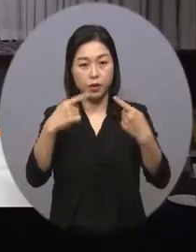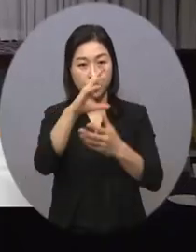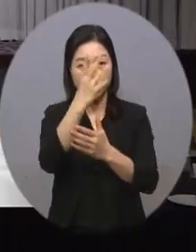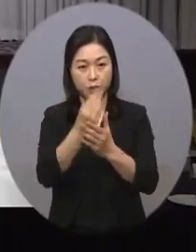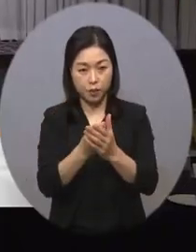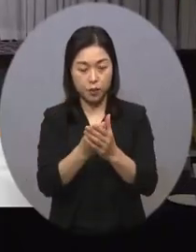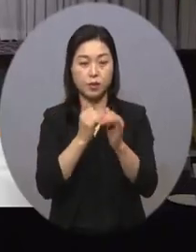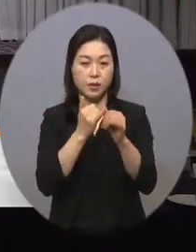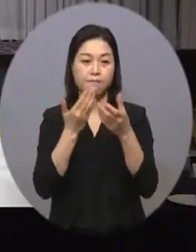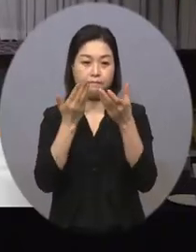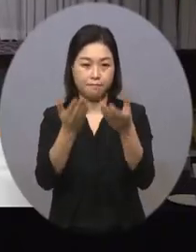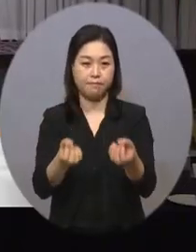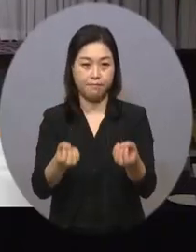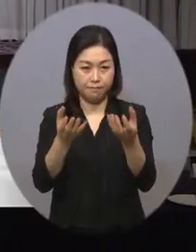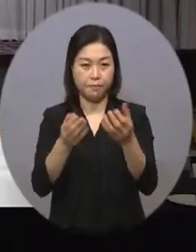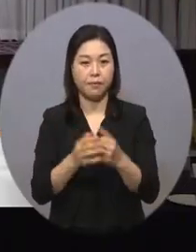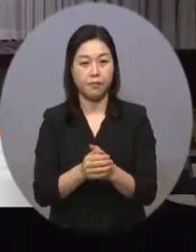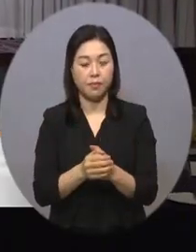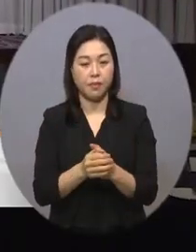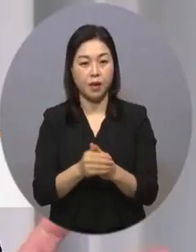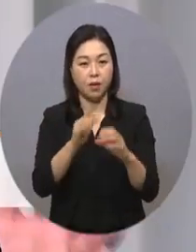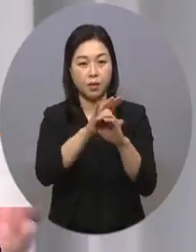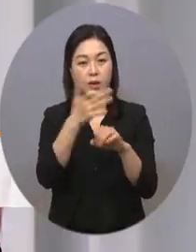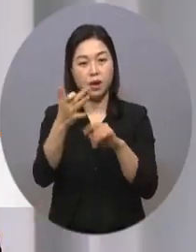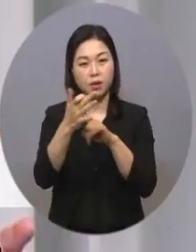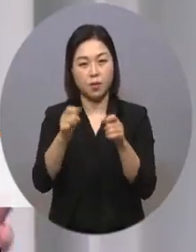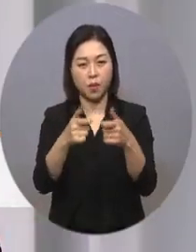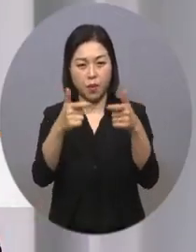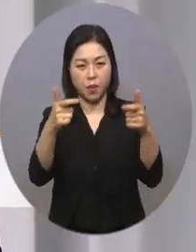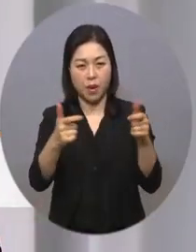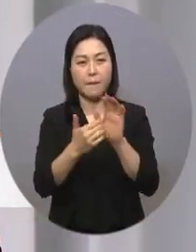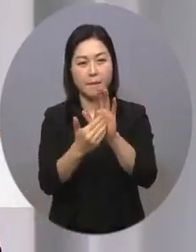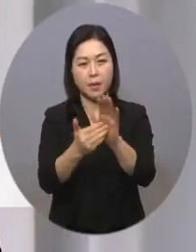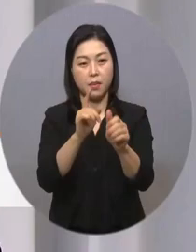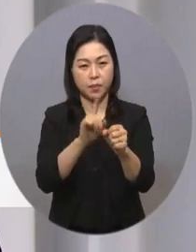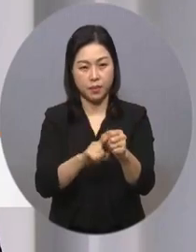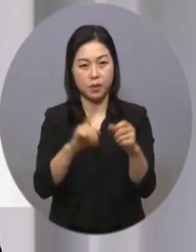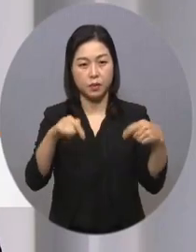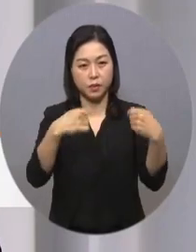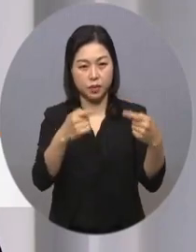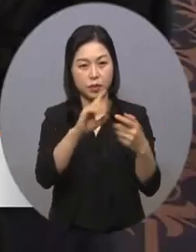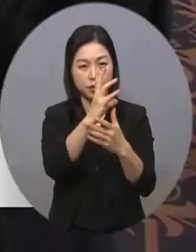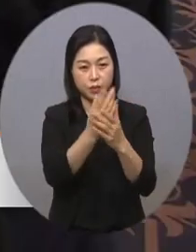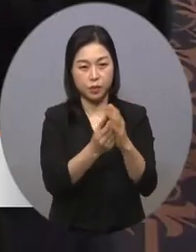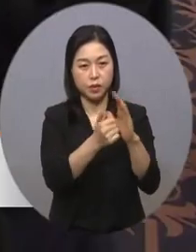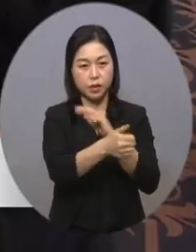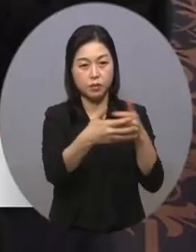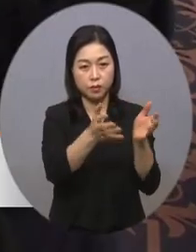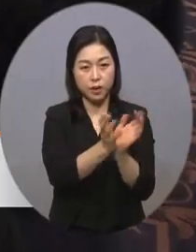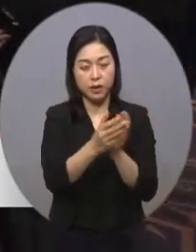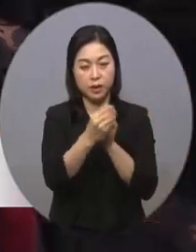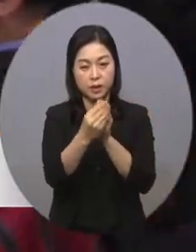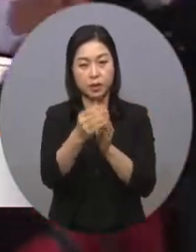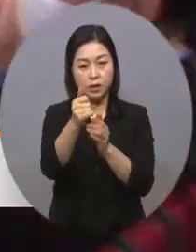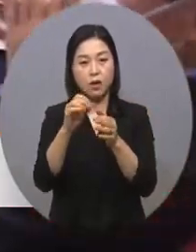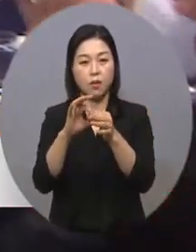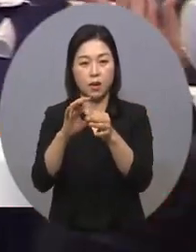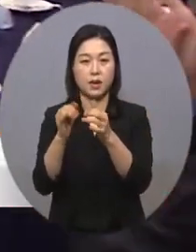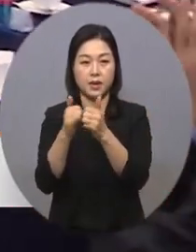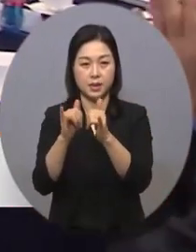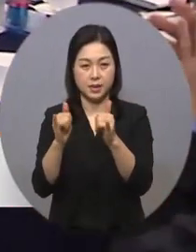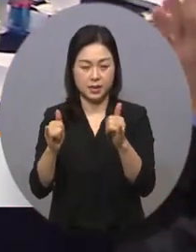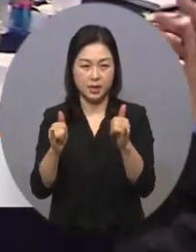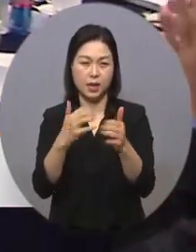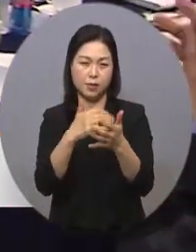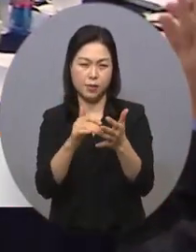열렸습니다. 이번 시상식은 코로나19 확산 방지를 위해 휠체어 농구 선수단과 지도자, 관계자 등